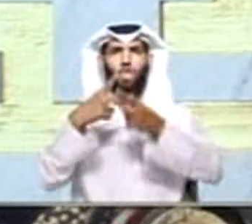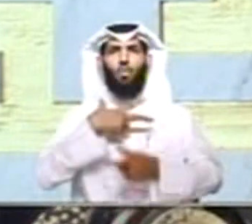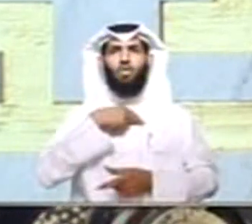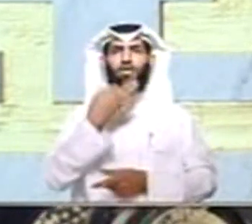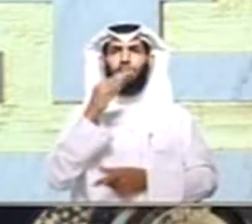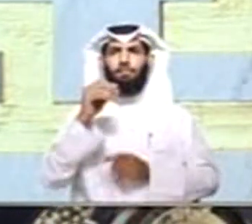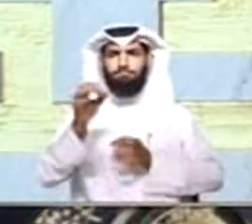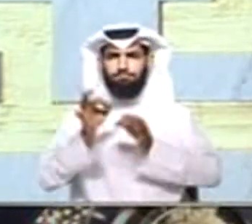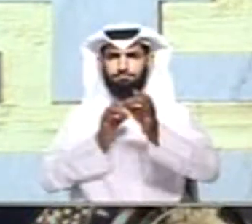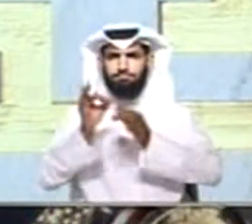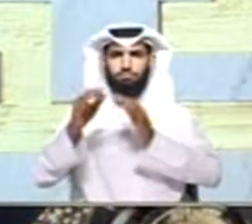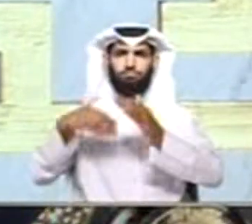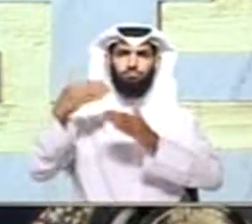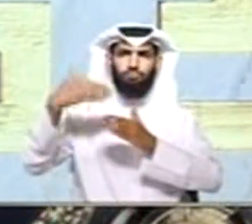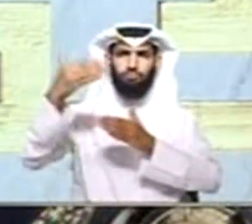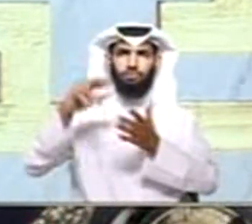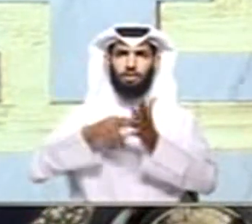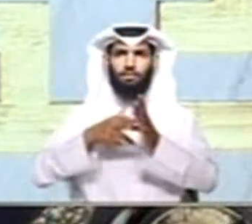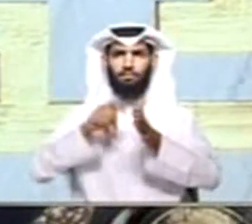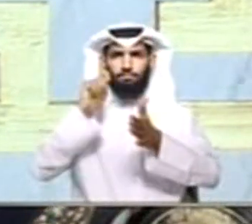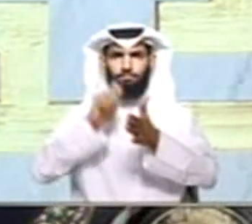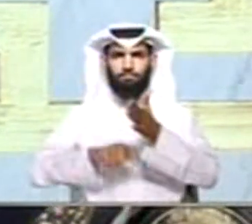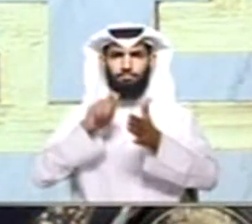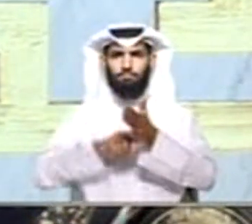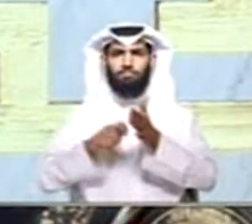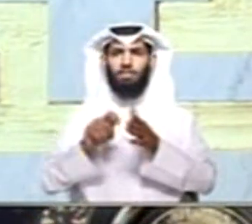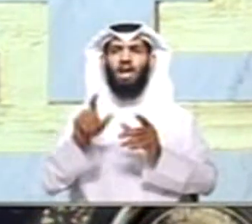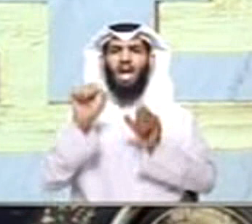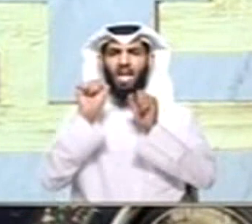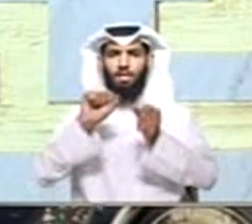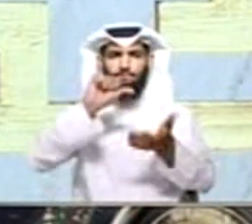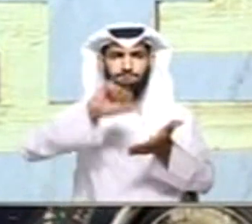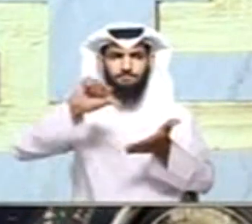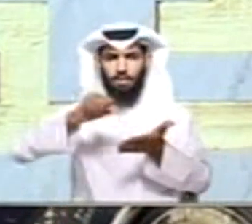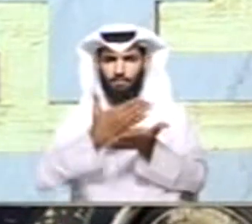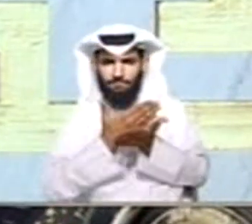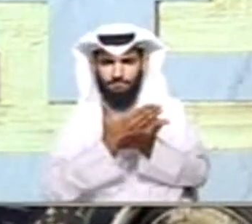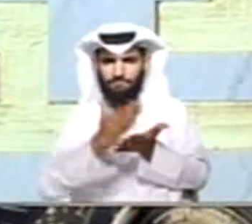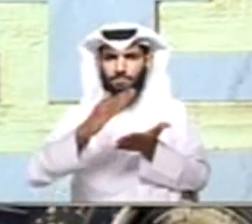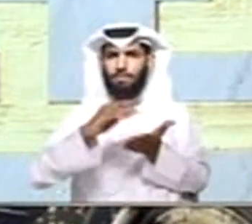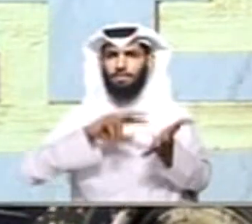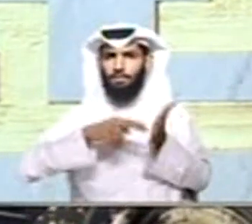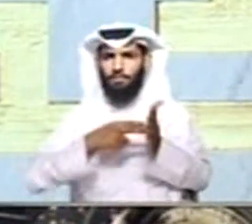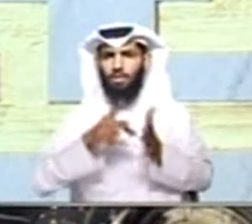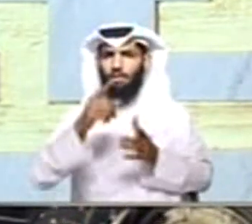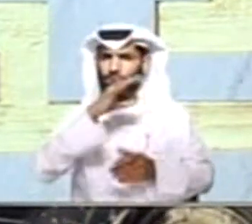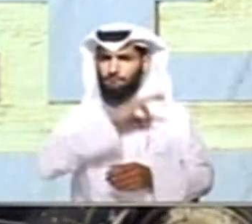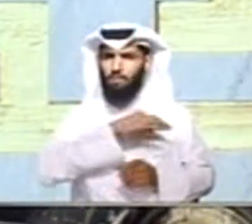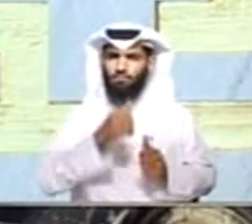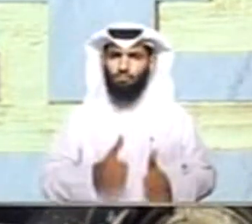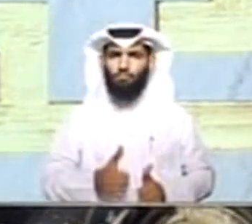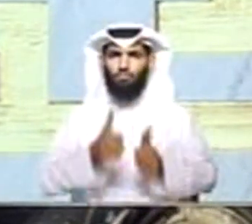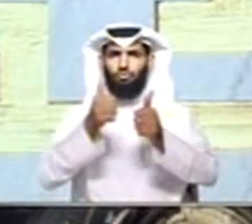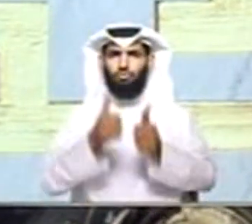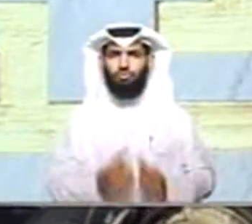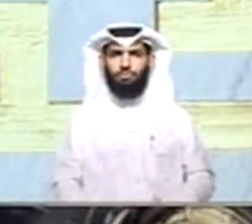الوزارات في تطبيق الاستراتيجية العامة لمكافحة الفساد. إن شاء الله طبعا راح يكون لها أثر كبير، وهذا